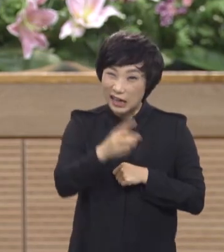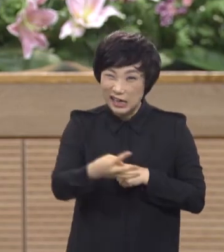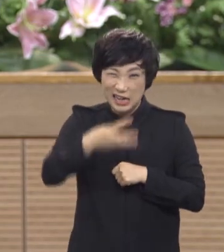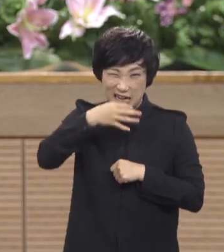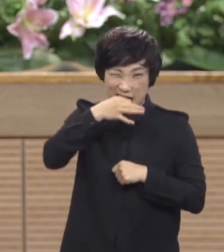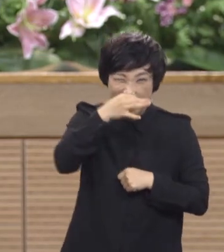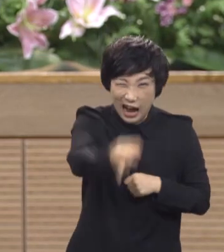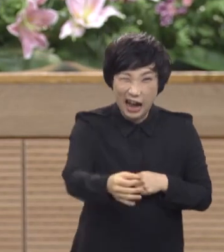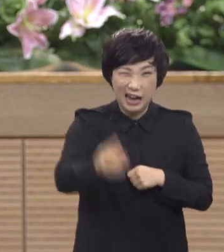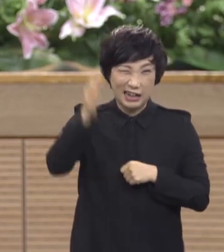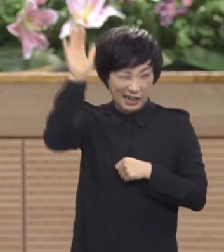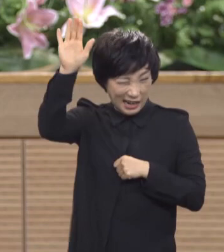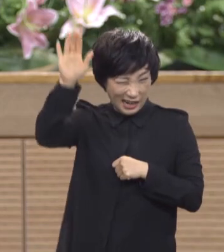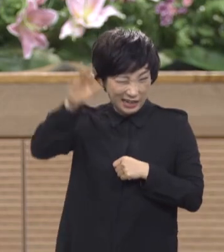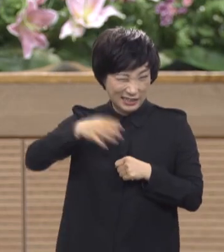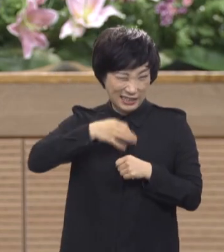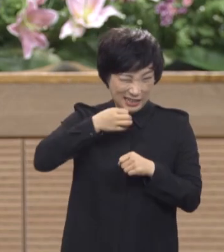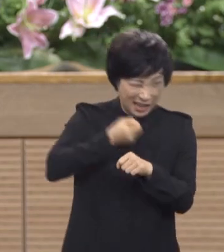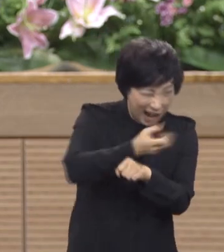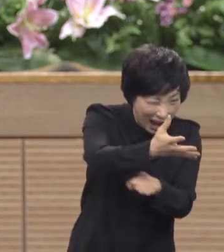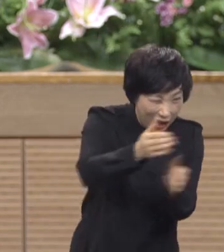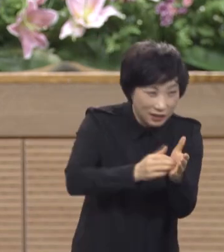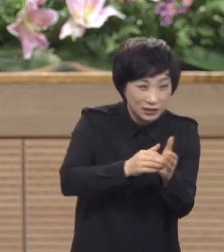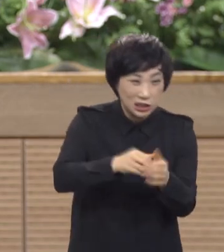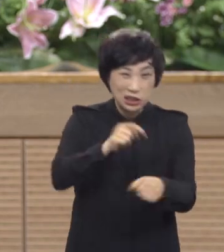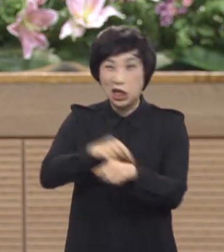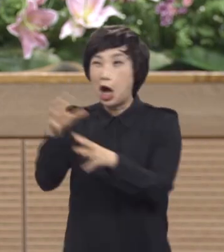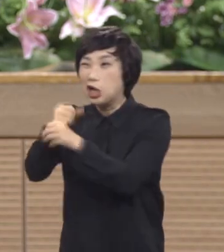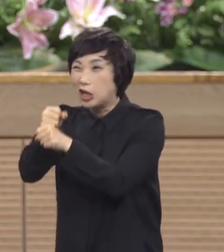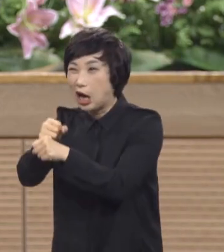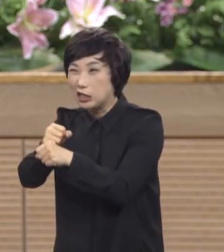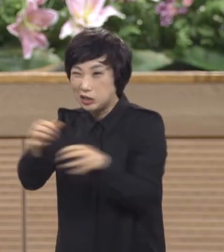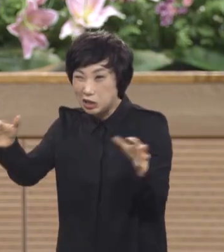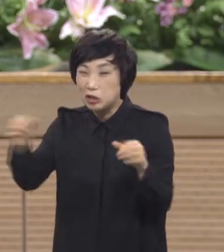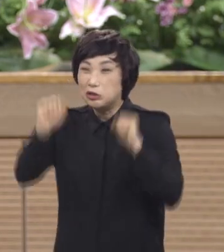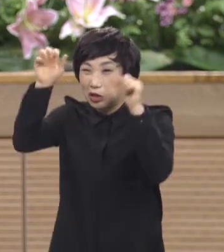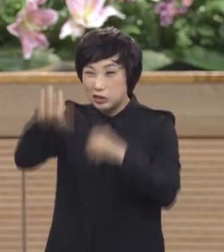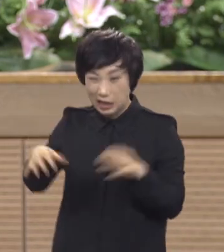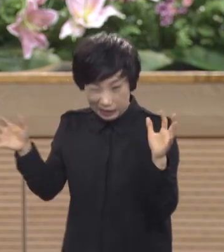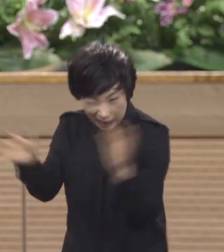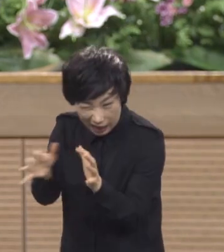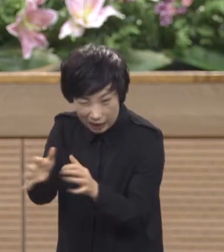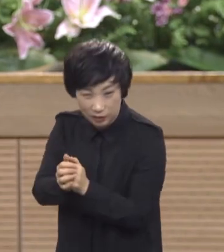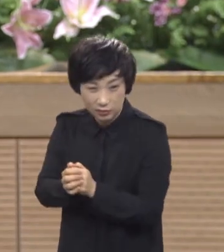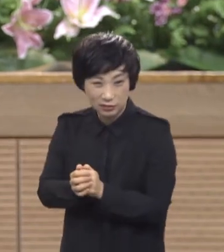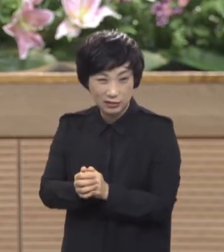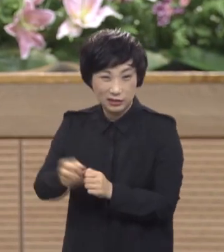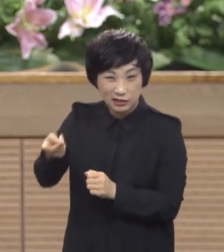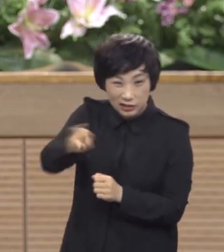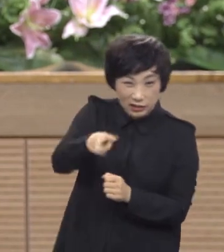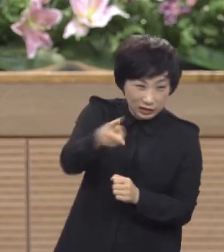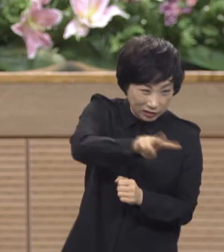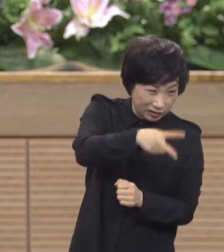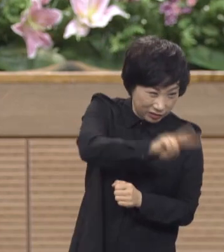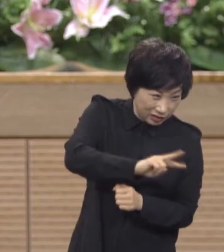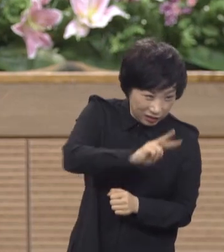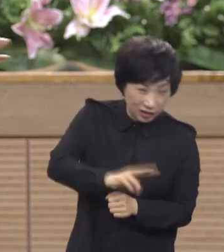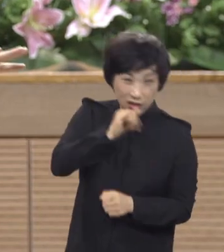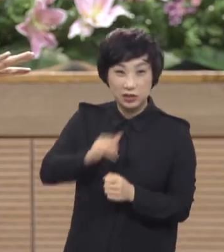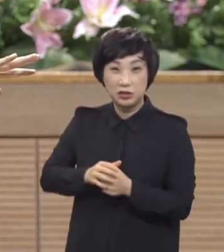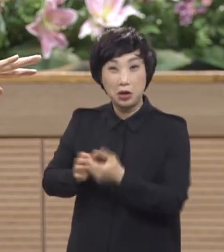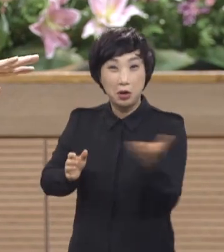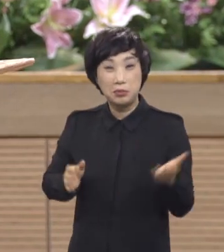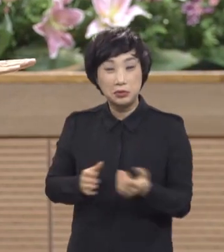집합 몇시까지 연방장에 집합 지금은 스마트폰으로 이렇게 찍어주면 될텐데 그때는 전부 다